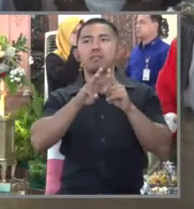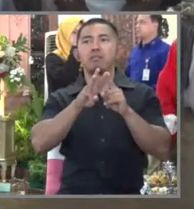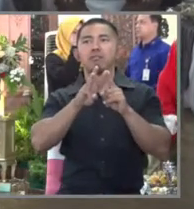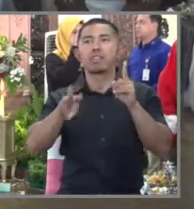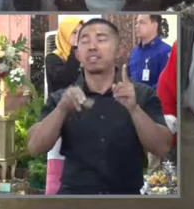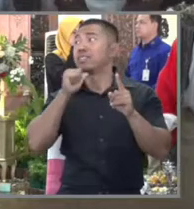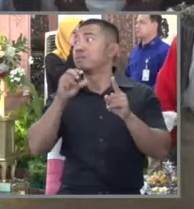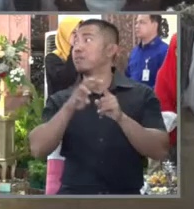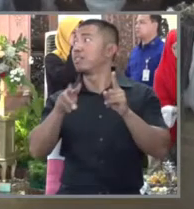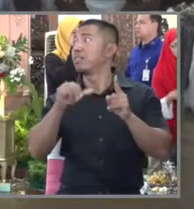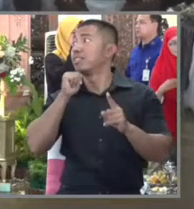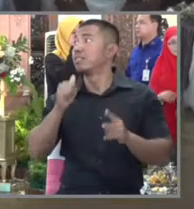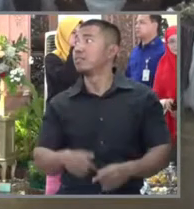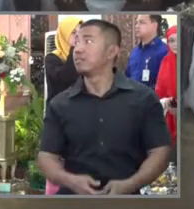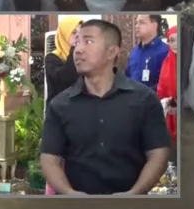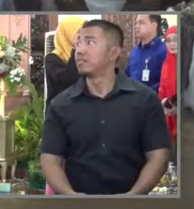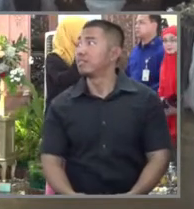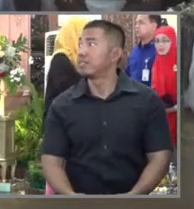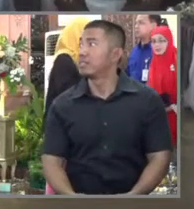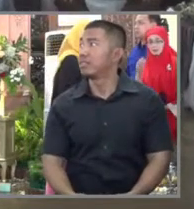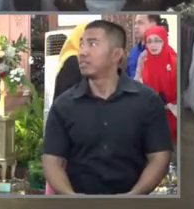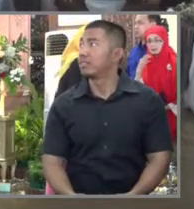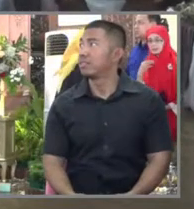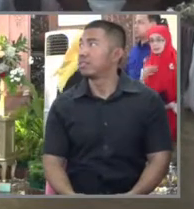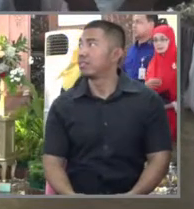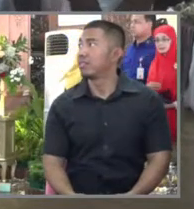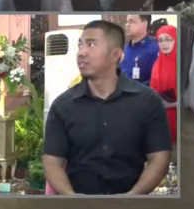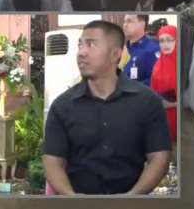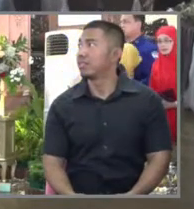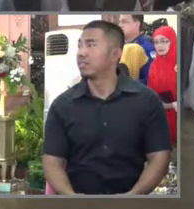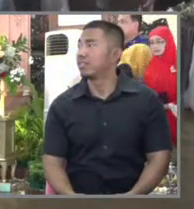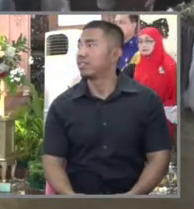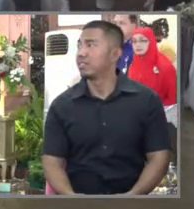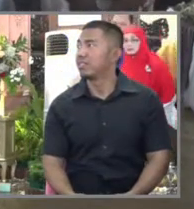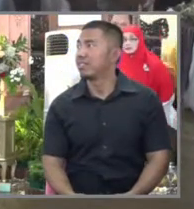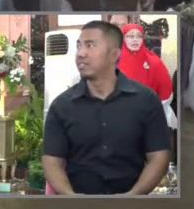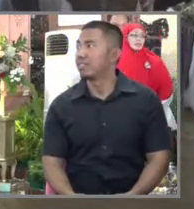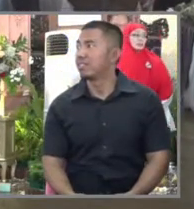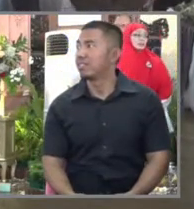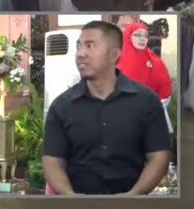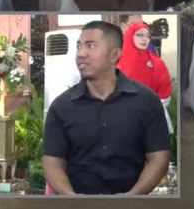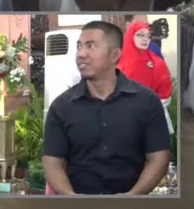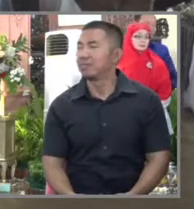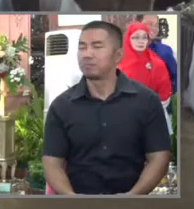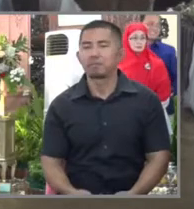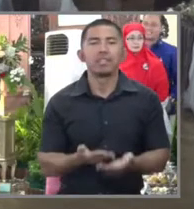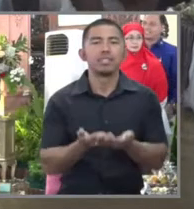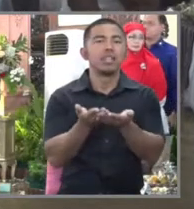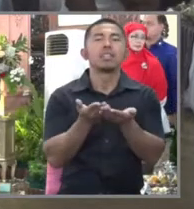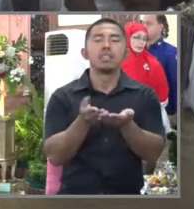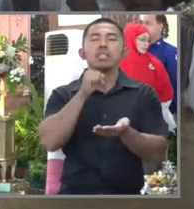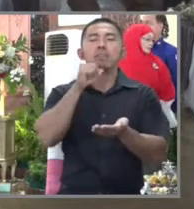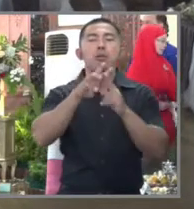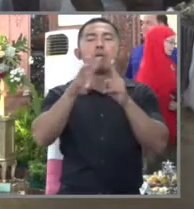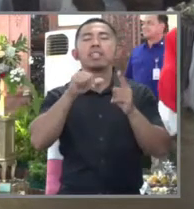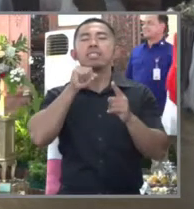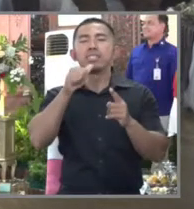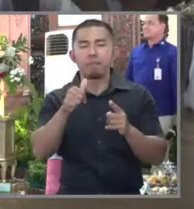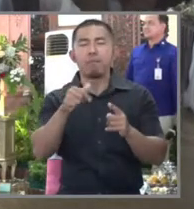Ya mbok sapa? Anda atau Anda? Loh, Anda berembuk dulu salah satu yang mewakili. Itu demokrasi. Ini kan butuh kebesaran